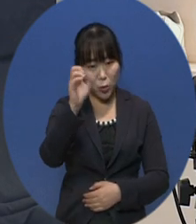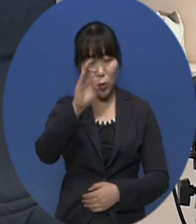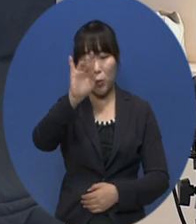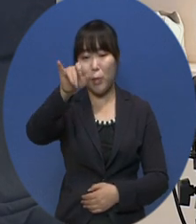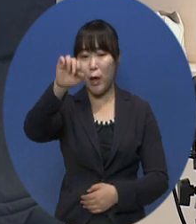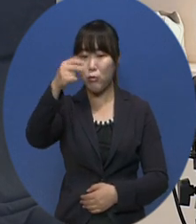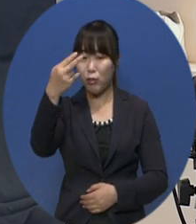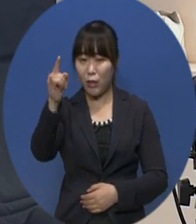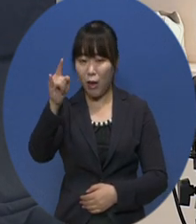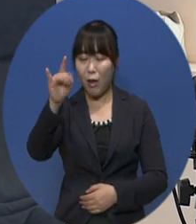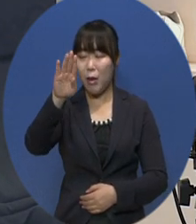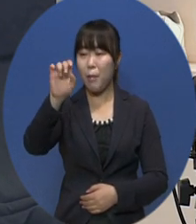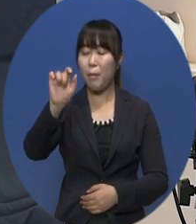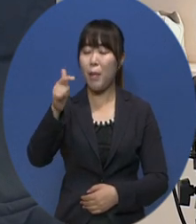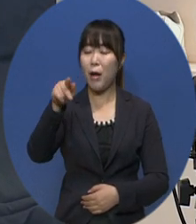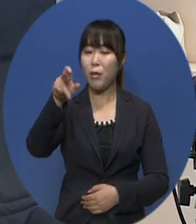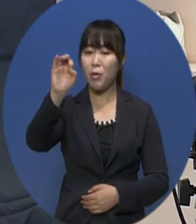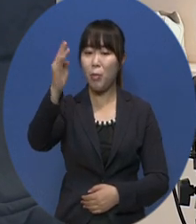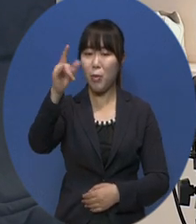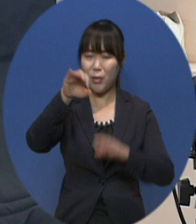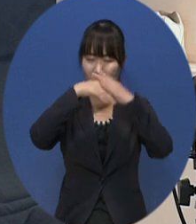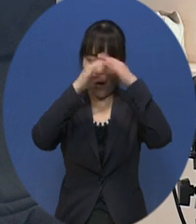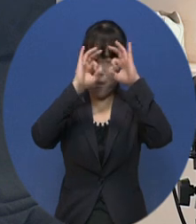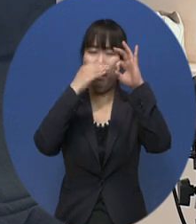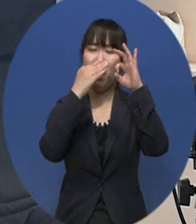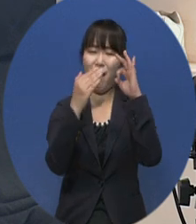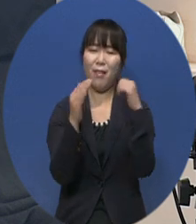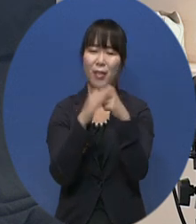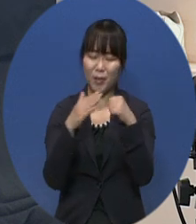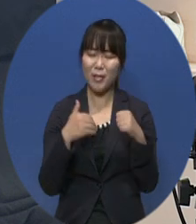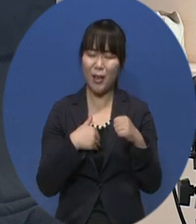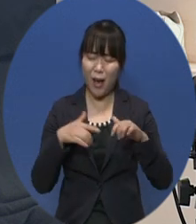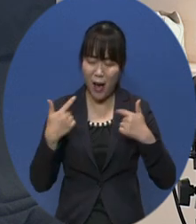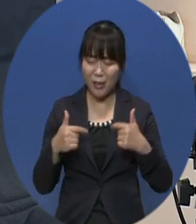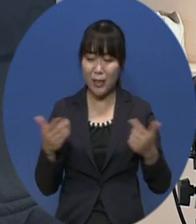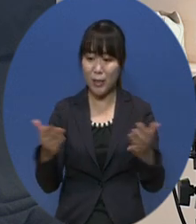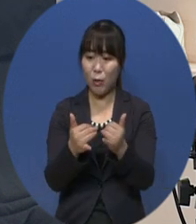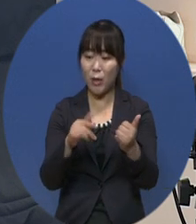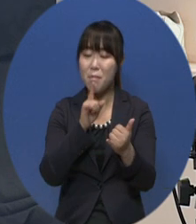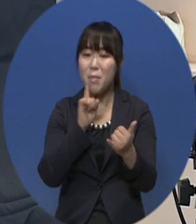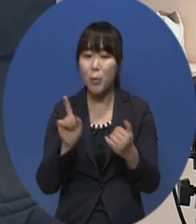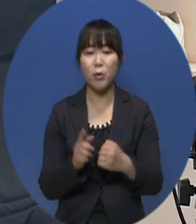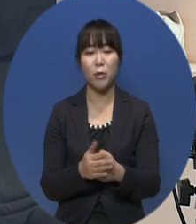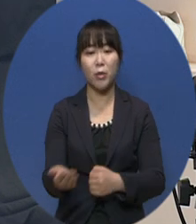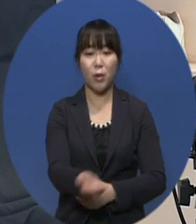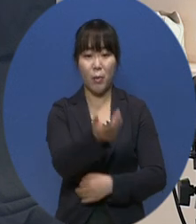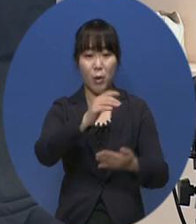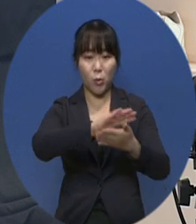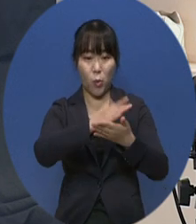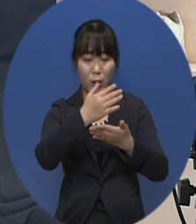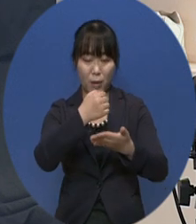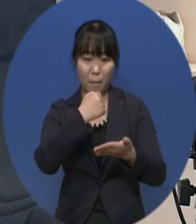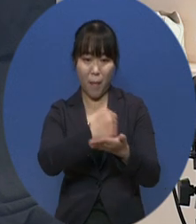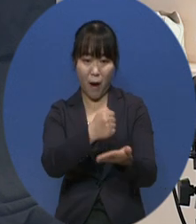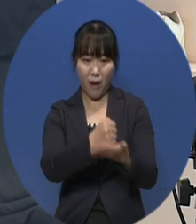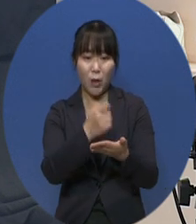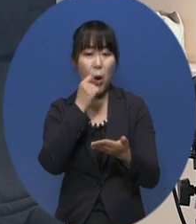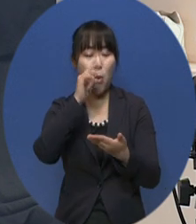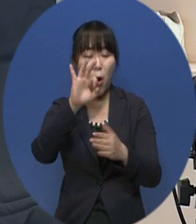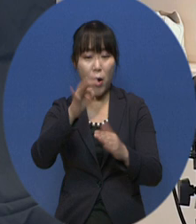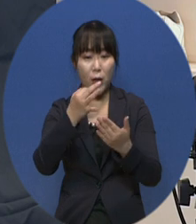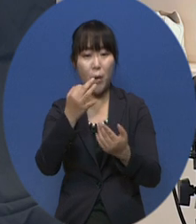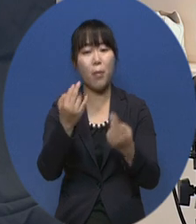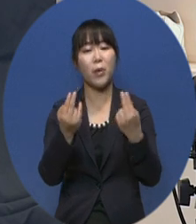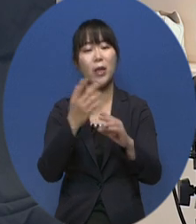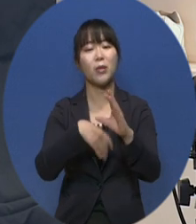백운대, 만경봉이 이렇게 쫙 보입니다. 네. 그래서 제가 항상 직원들한테 하는 얘기가 네. 여러분 통장에 찍힌 월급보다 플러스